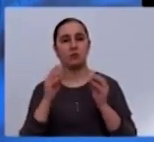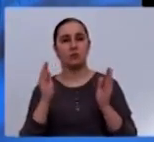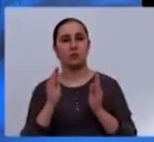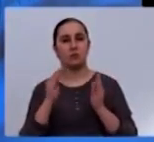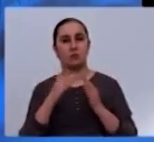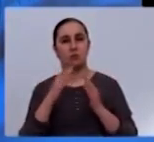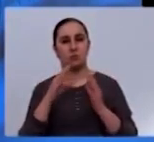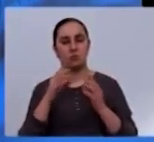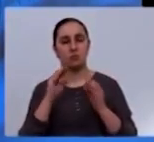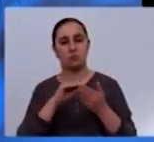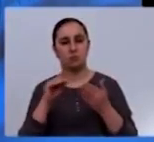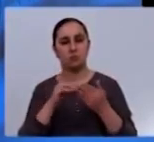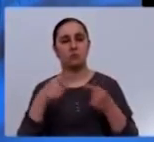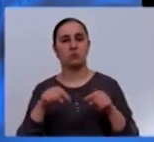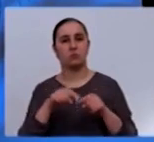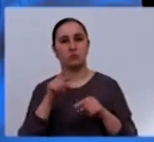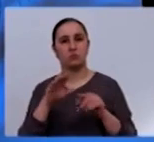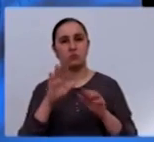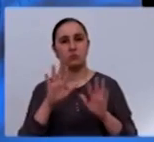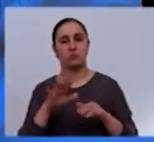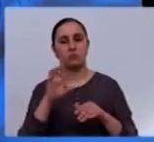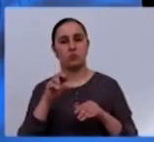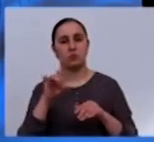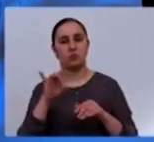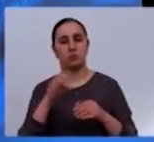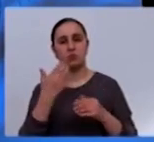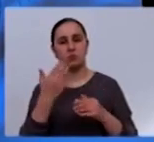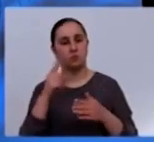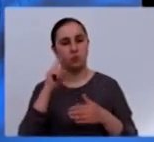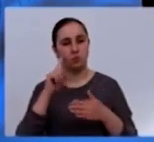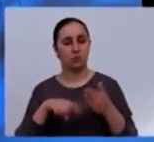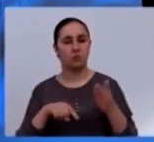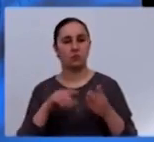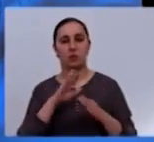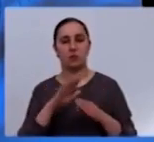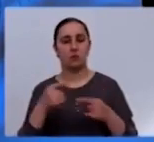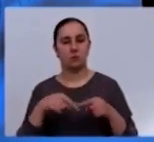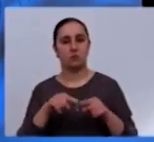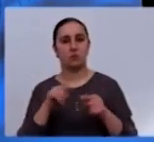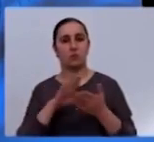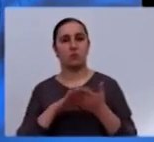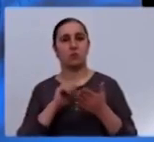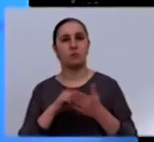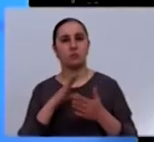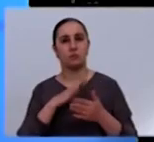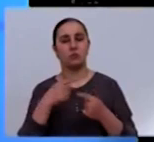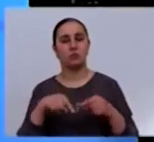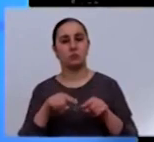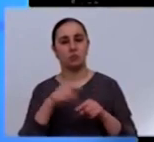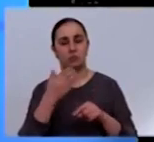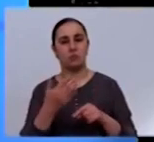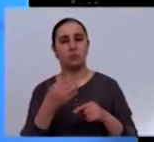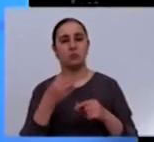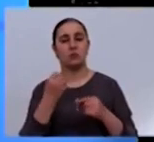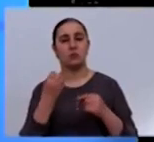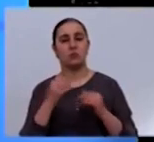demoqda. Tuzgandan keyin ham bu parol sizga ishonchli emas degan ma'lumot chiqdi. Endi biz yana